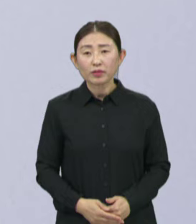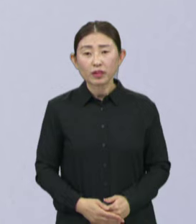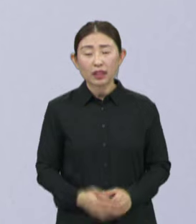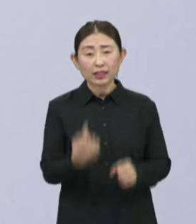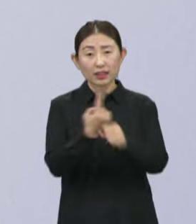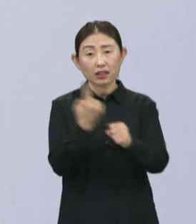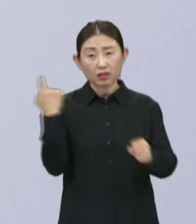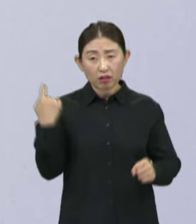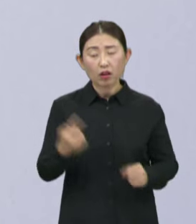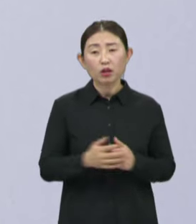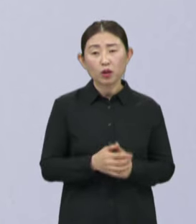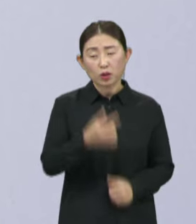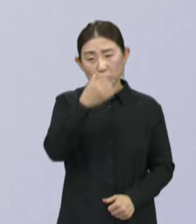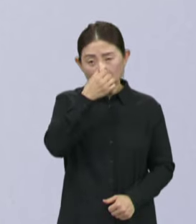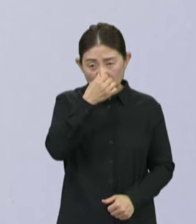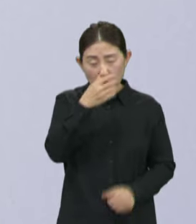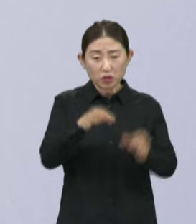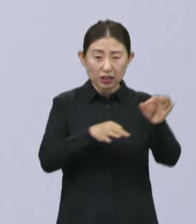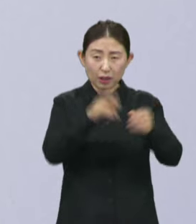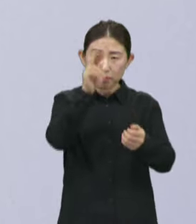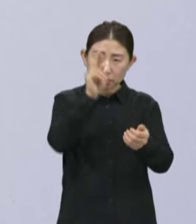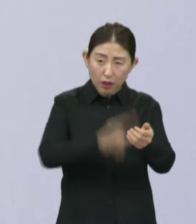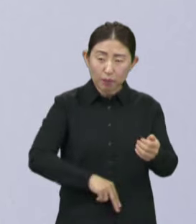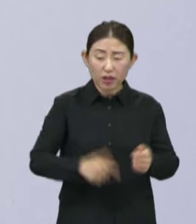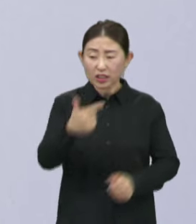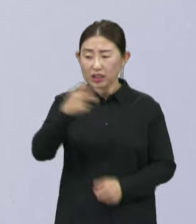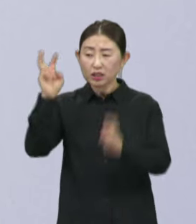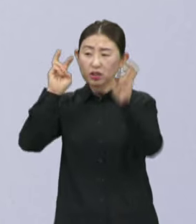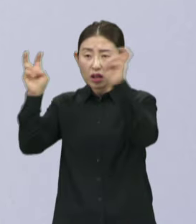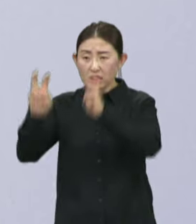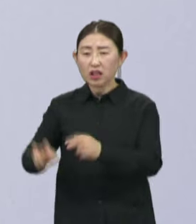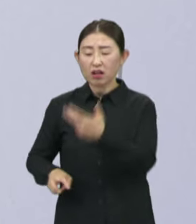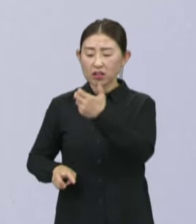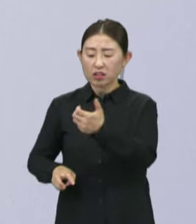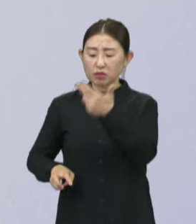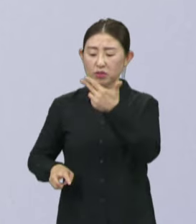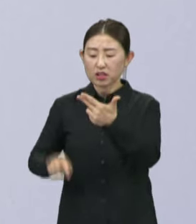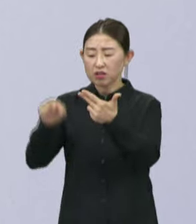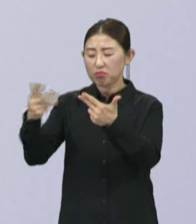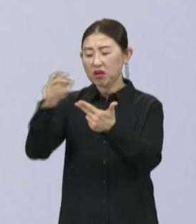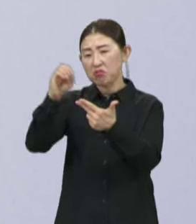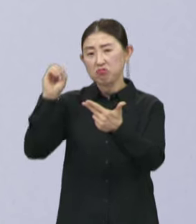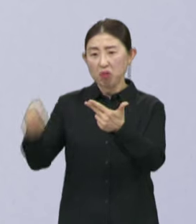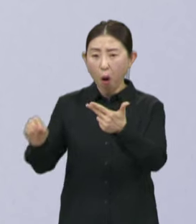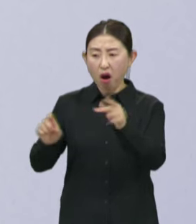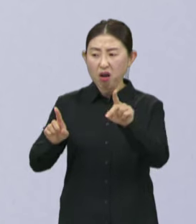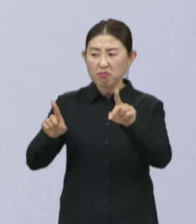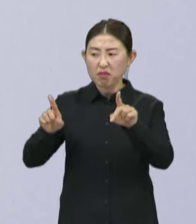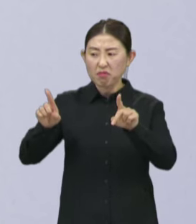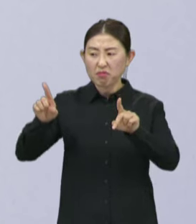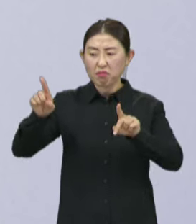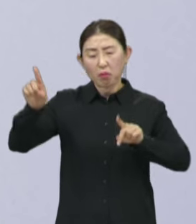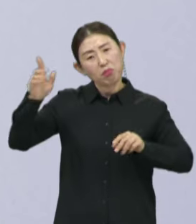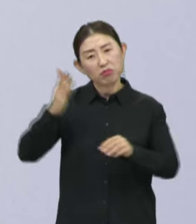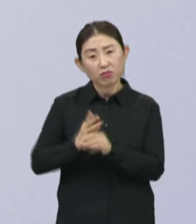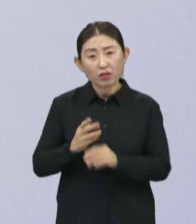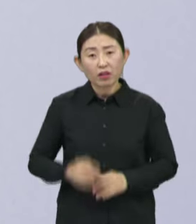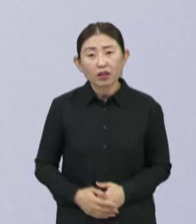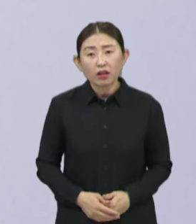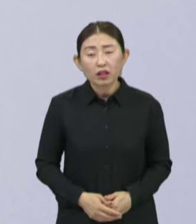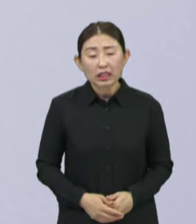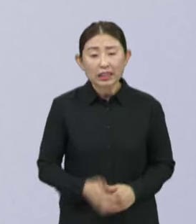지난해 기준 국내 소주 시장 점유율은 대기업 두 곳이 77.8%로 거의 독과점 체제를 굳힌